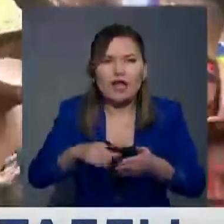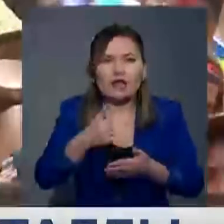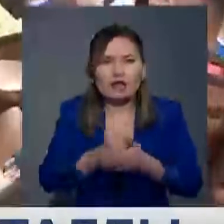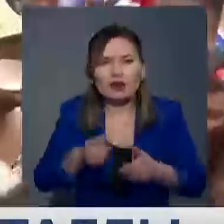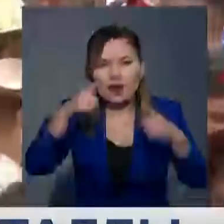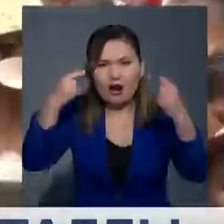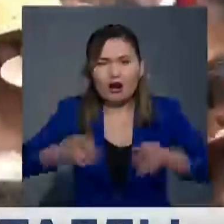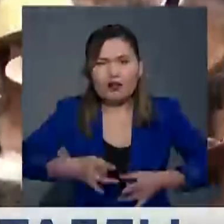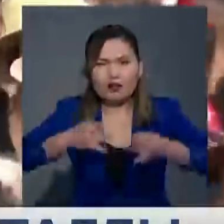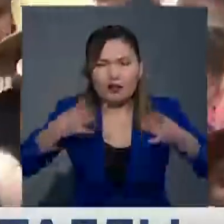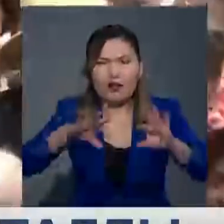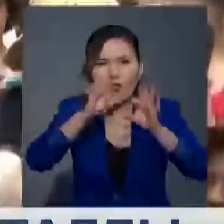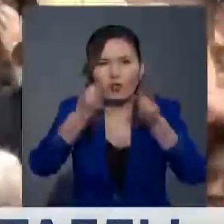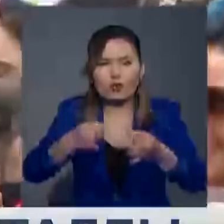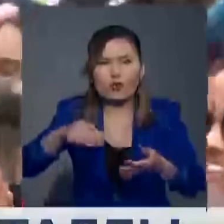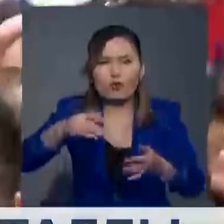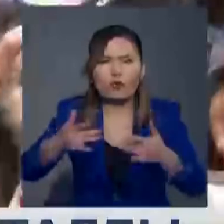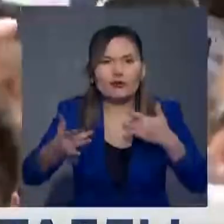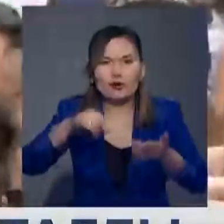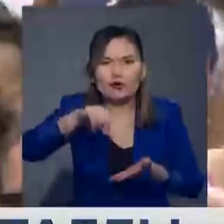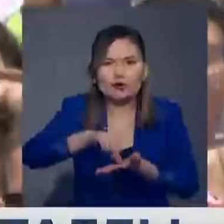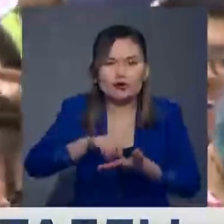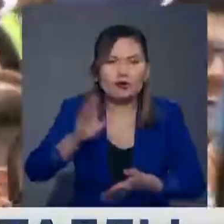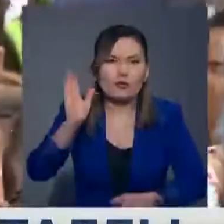негізгі карнавалда өз өнерін көрсететін болады.